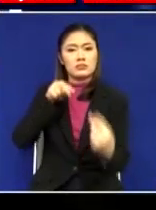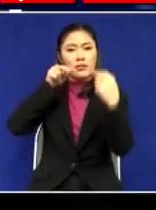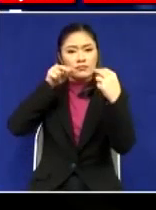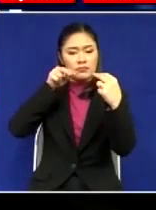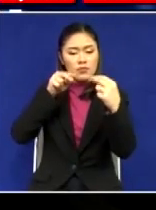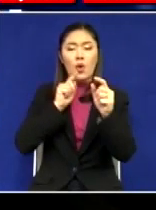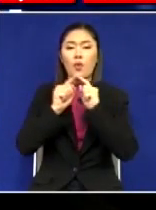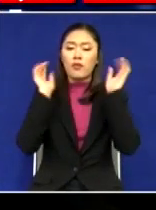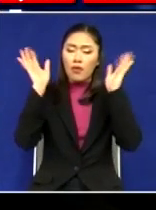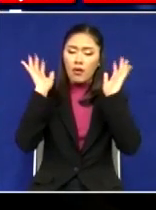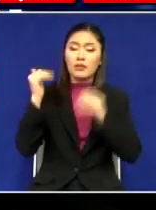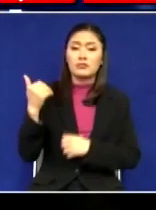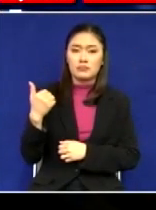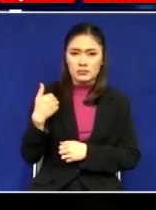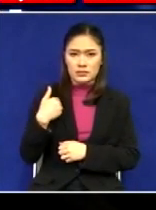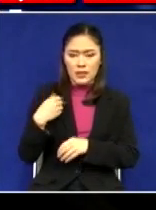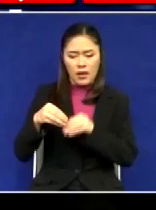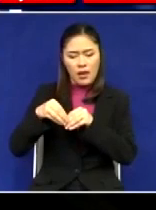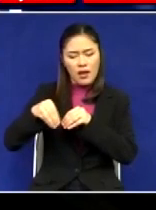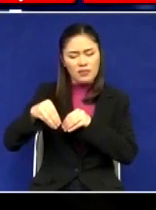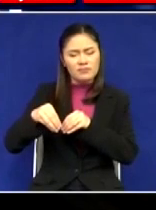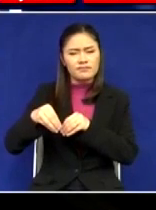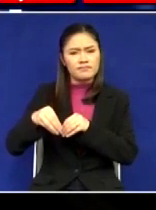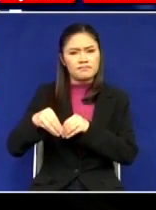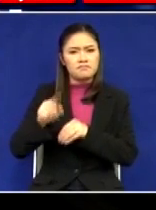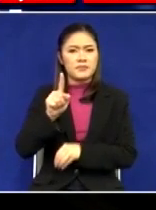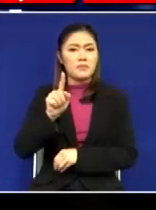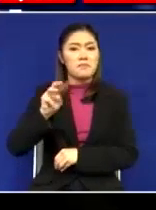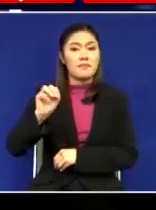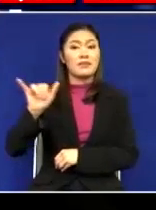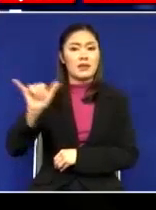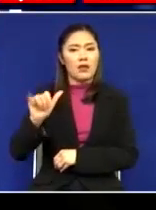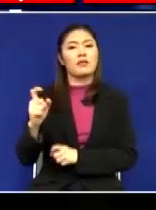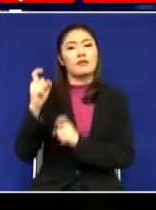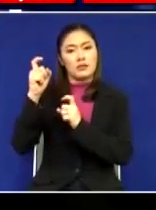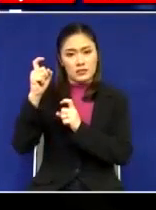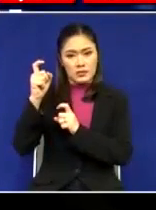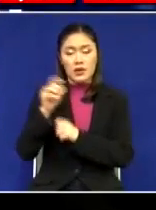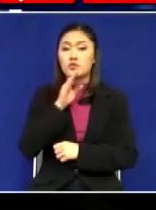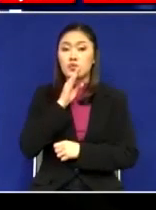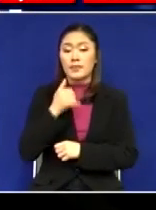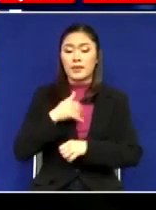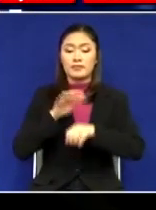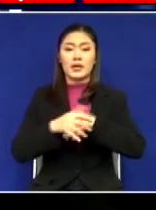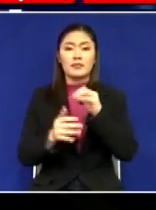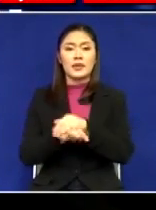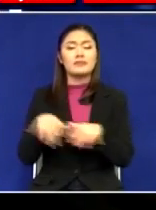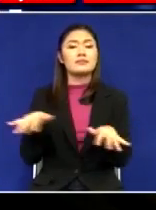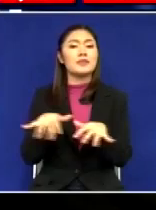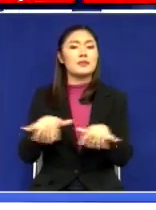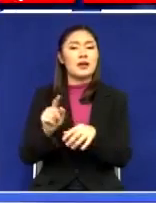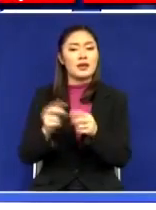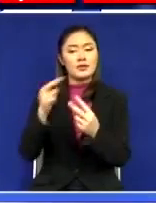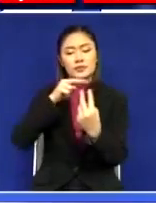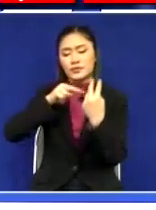ครับพูดคุยกันในระยะห่างกันไม่ถึง1เมตรอย่างเงี้ยเสียงสูงนะครับแต่ถ้าเป็นการสัมผัสแบบผิวเผินนะครับอย่างเช่นเดินสว